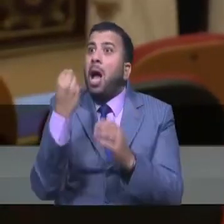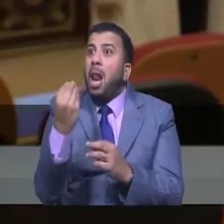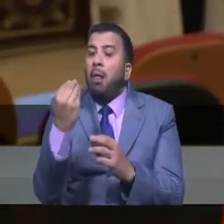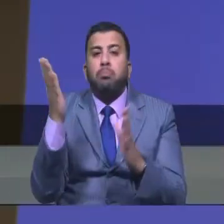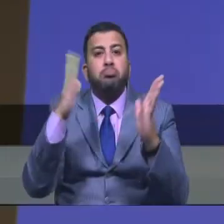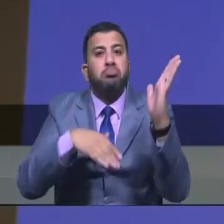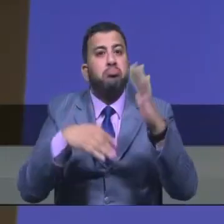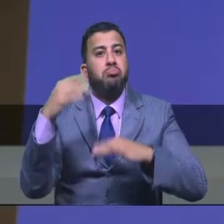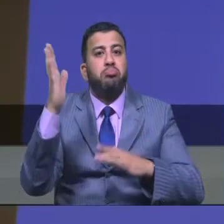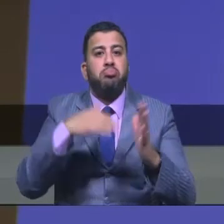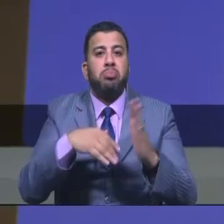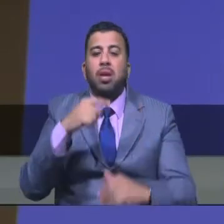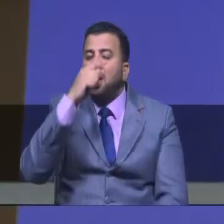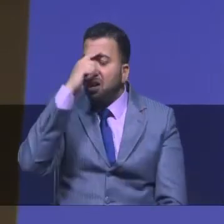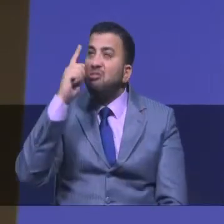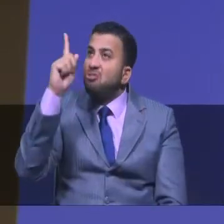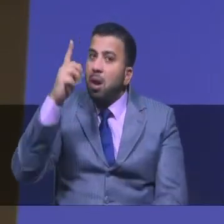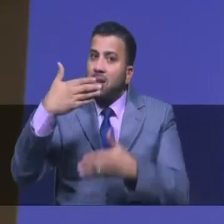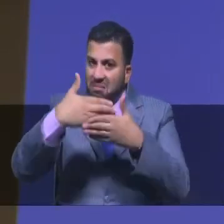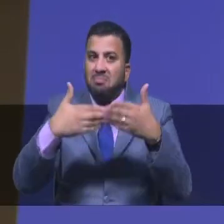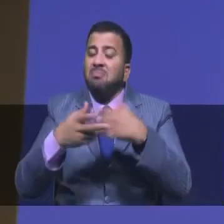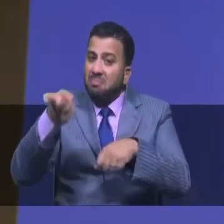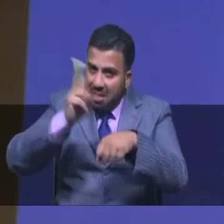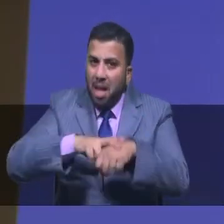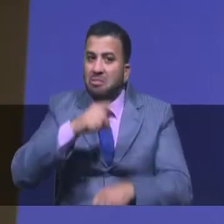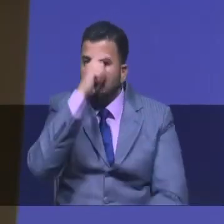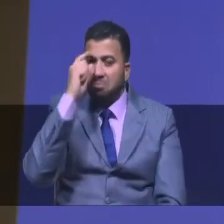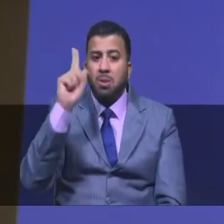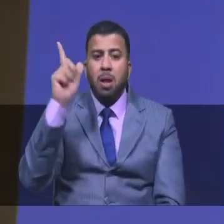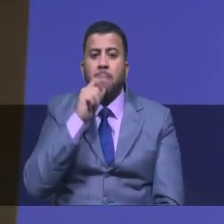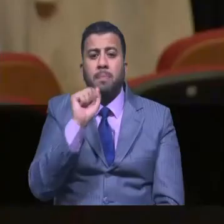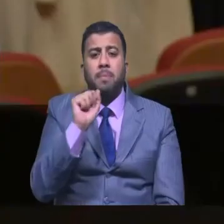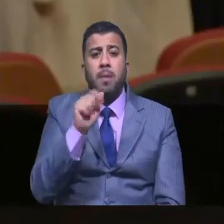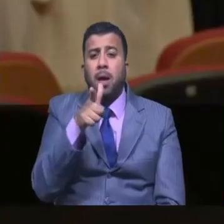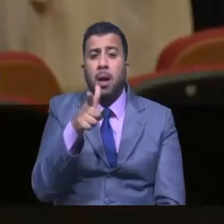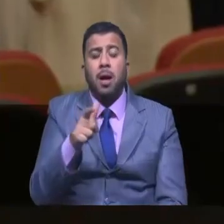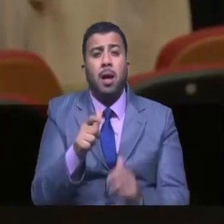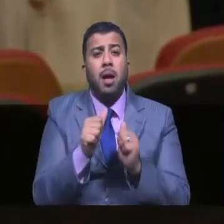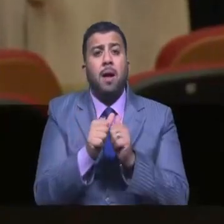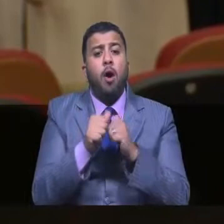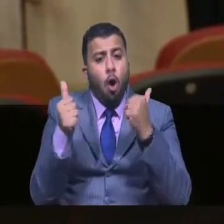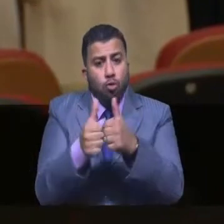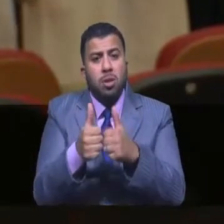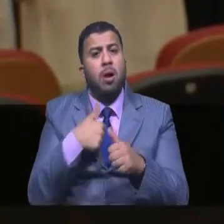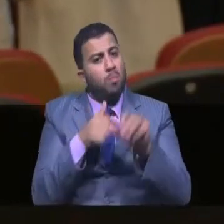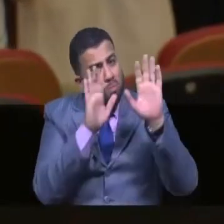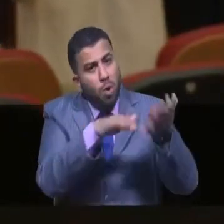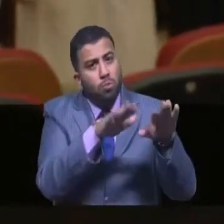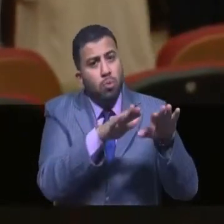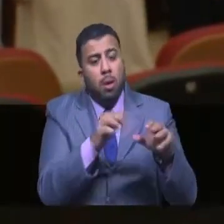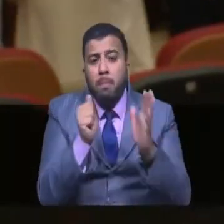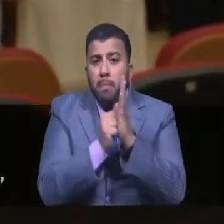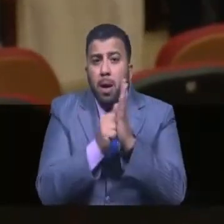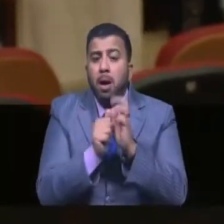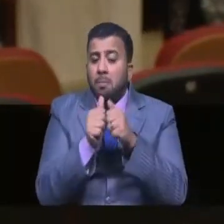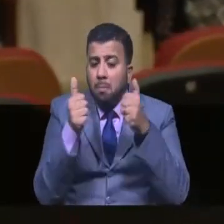معالم الجزيرة. إن شاء الله بترجع، لازالت يعني لازالوا الأهل، في من الأهل هناك وفي يعني من